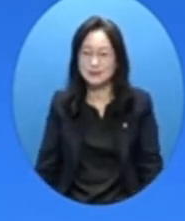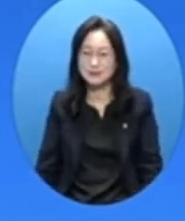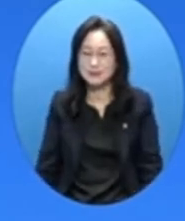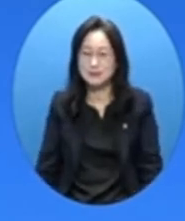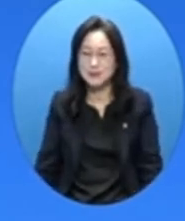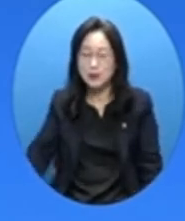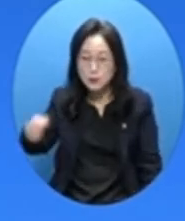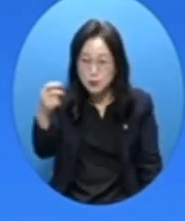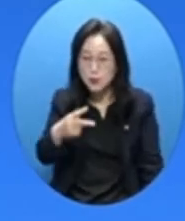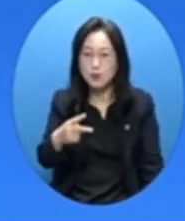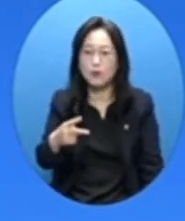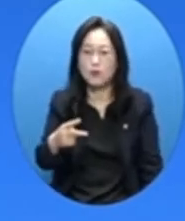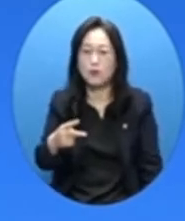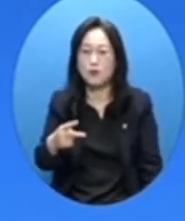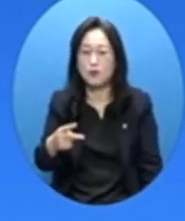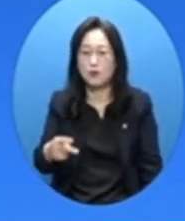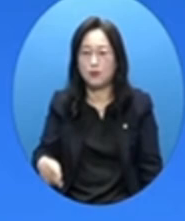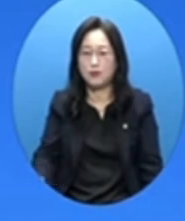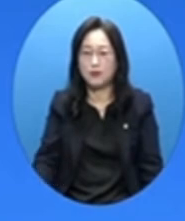또